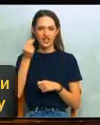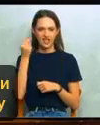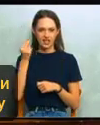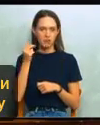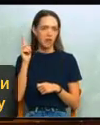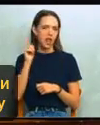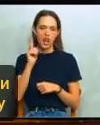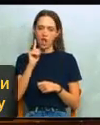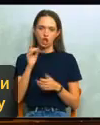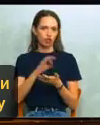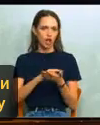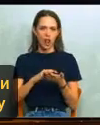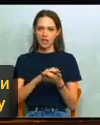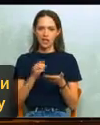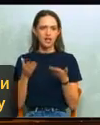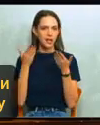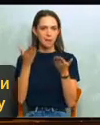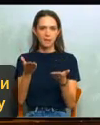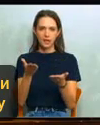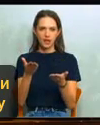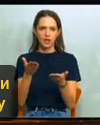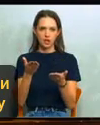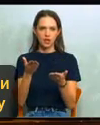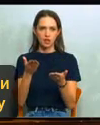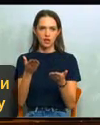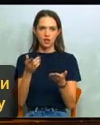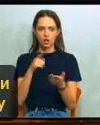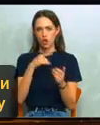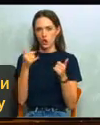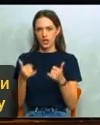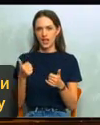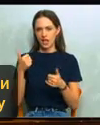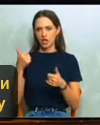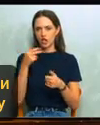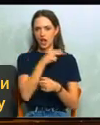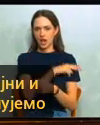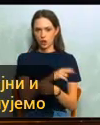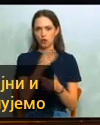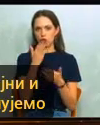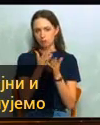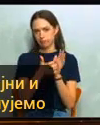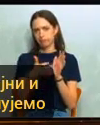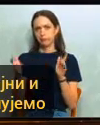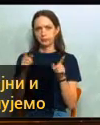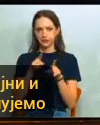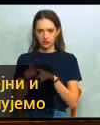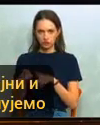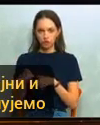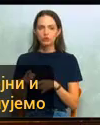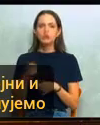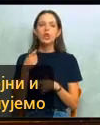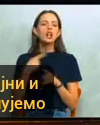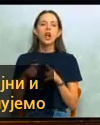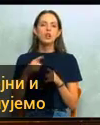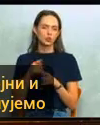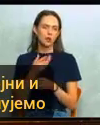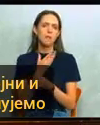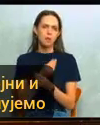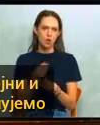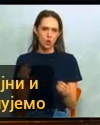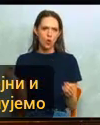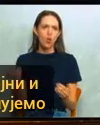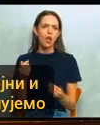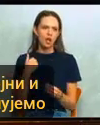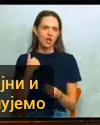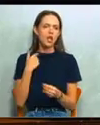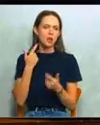neće glasati za predlog da dosadašnji gradonačelnik i dalje obavlja tu funkciju. Razlozi za to su mnogobrojni i te razloge smo u